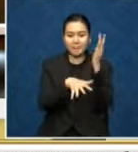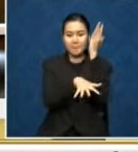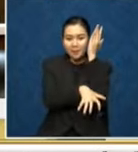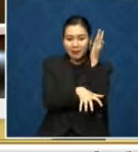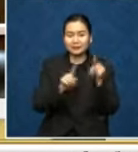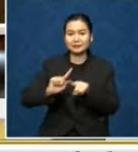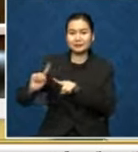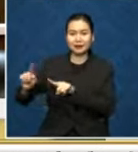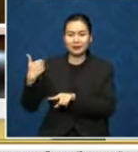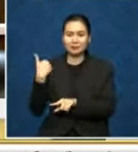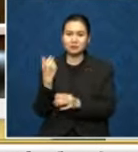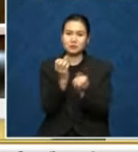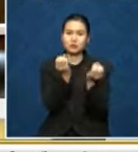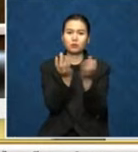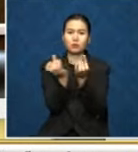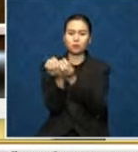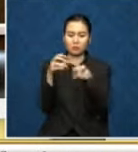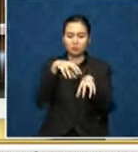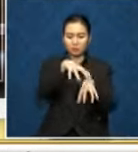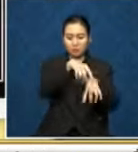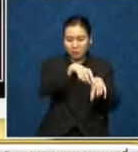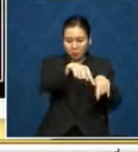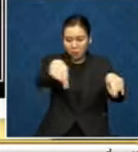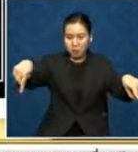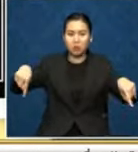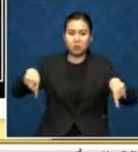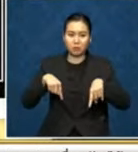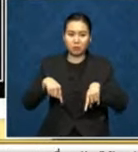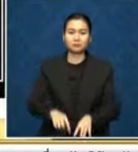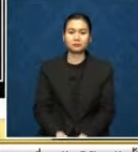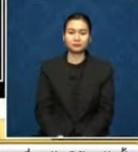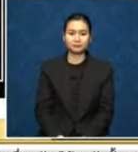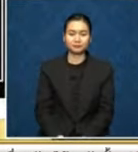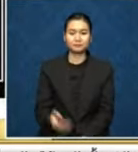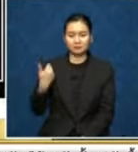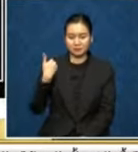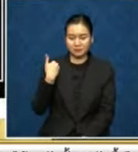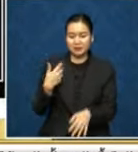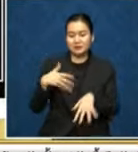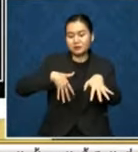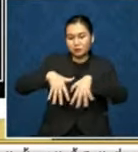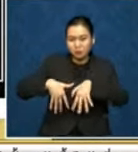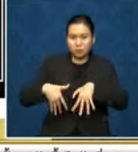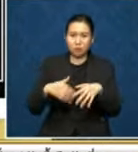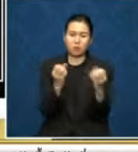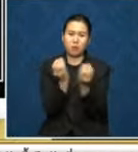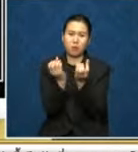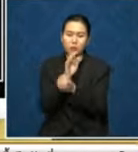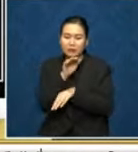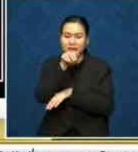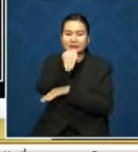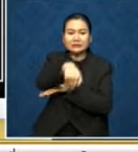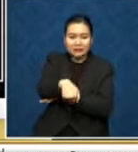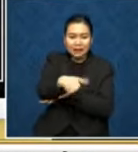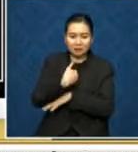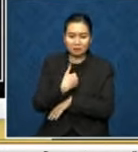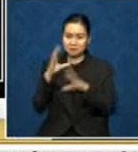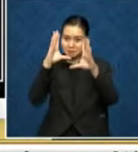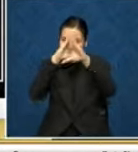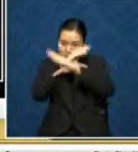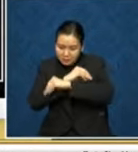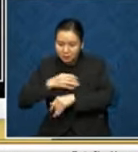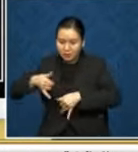ความเสียหายในพื้นที่เนี่ยเป็นจำนวนมากครับหลายครัวเรือนครับได้รับความเดือดร้อนครับโดยช้างเนี่ยจะเข้ามาในเวลากลางคืน